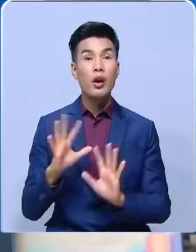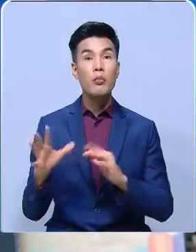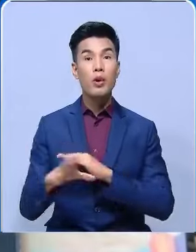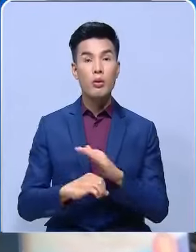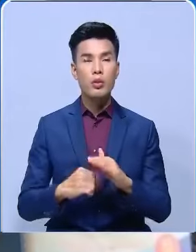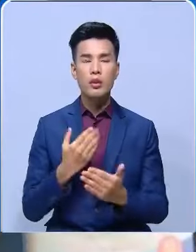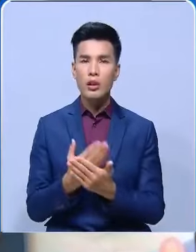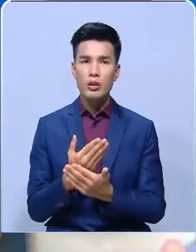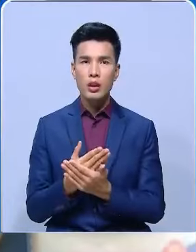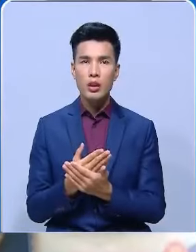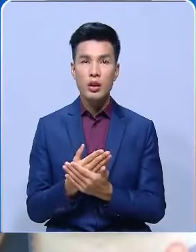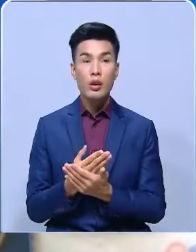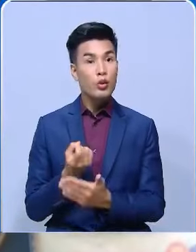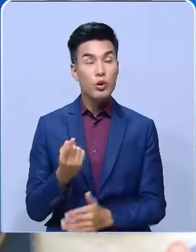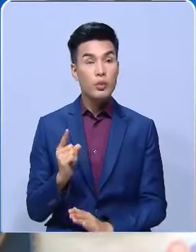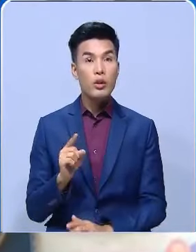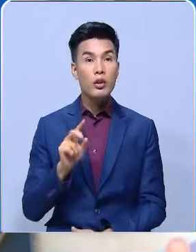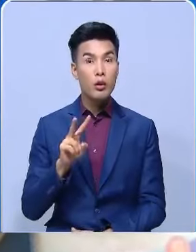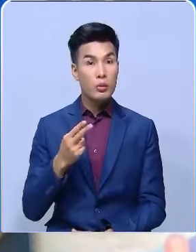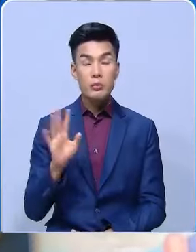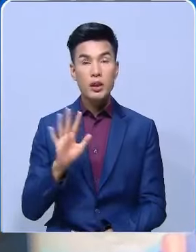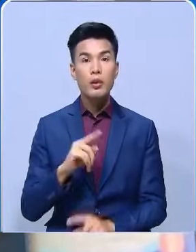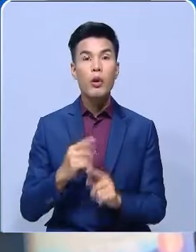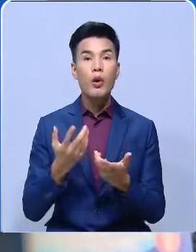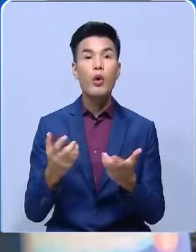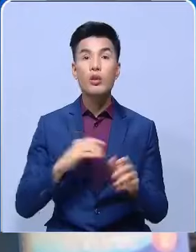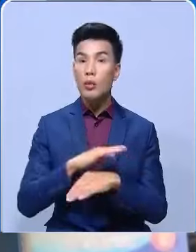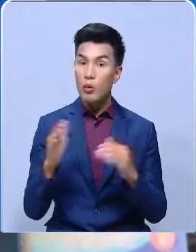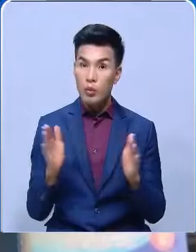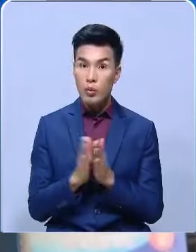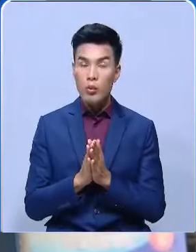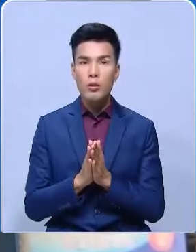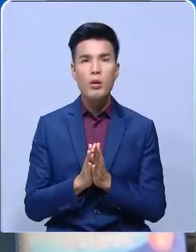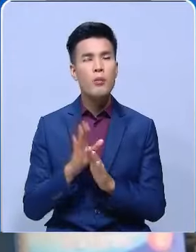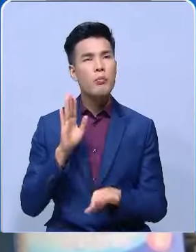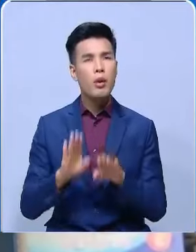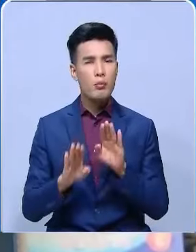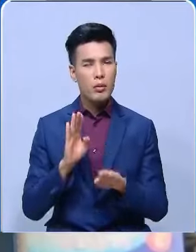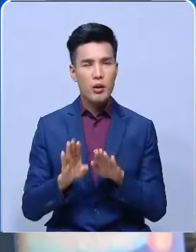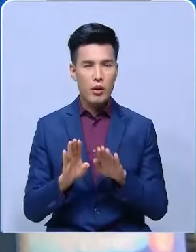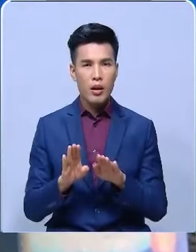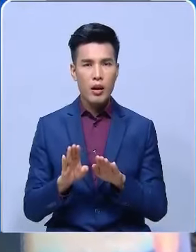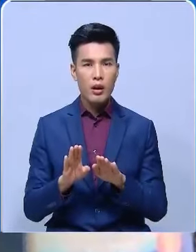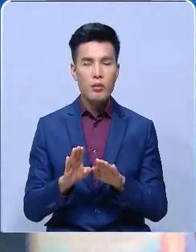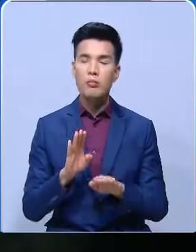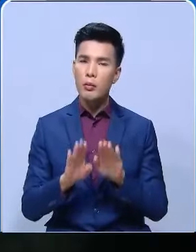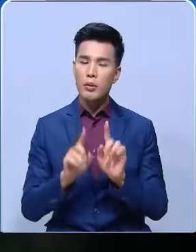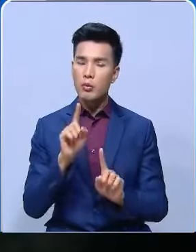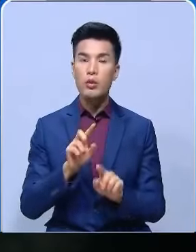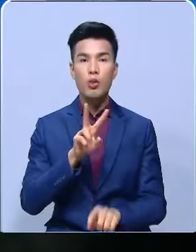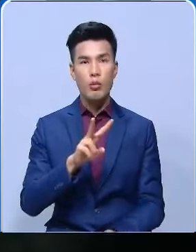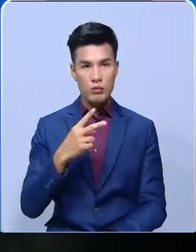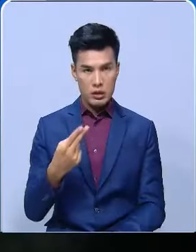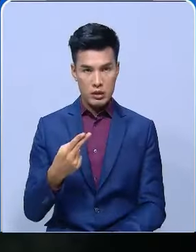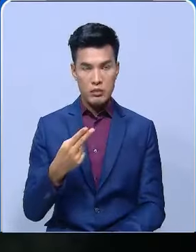ไม่ได้เป็นเงินสดเลย 20,000 แต่ทรัพย์สินมูลค่าทั้งหมดเนี่ยมันรวมๆกันแล้วเนี่ยมันก็ 20,000 อยู่เหมือนกัน